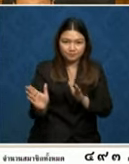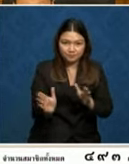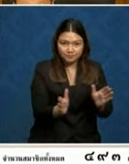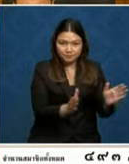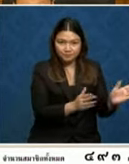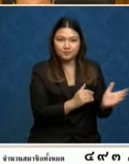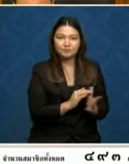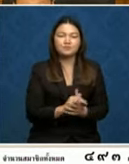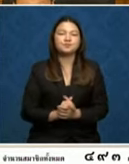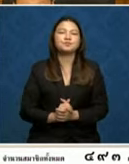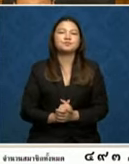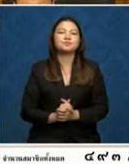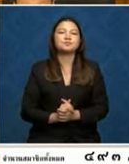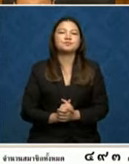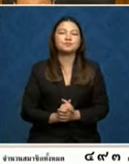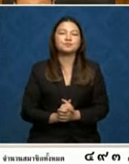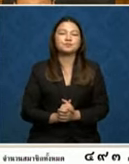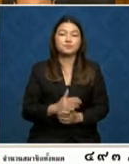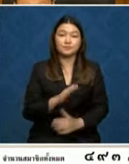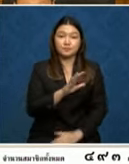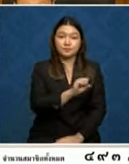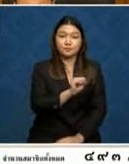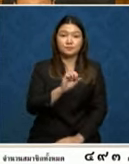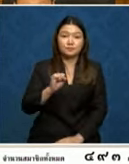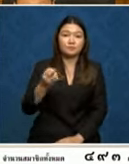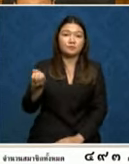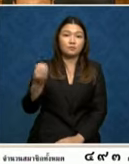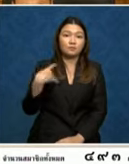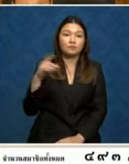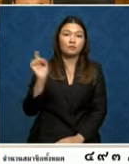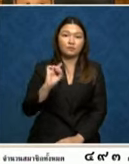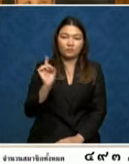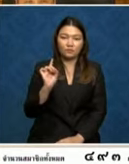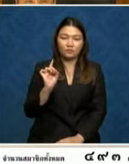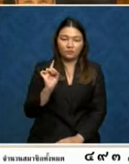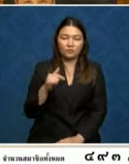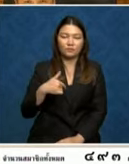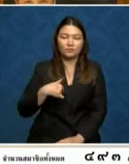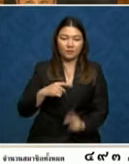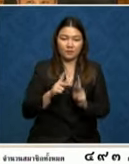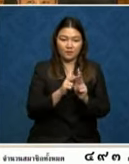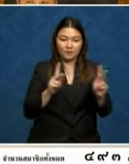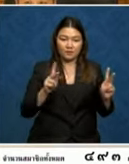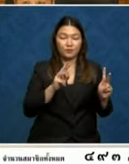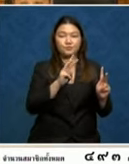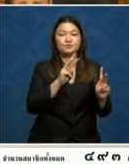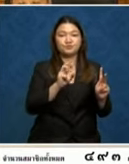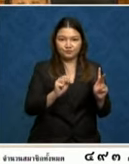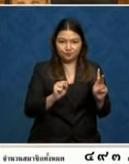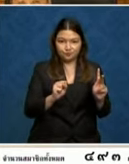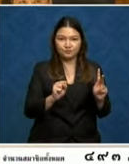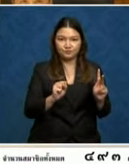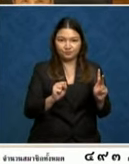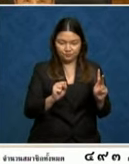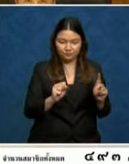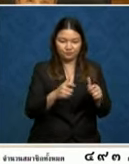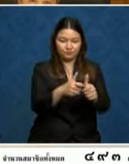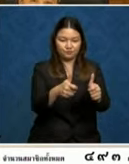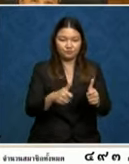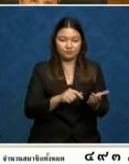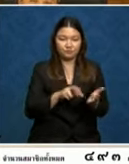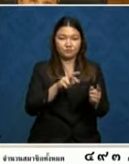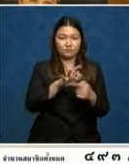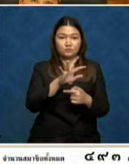ตามที่สภาพุทนรัศดอนนะครับ ได้มีมะติให้คณะกรมฐิการ วิสามันนะครับ ถอนร่างพชมัยัติ